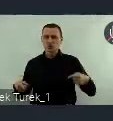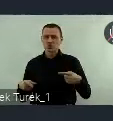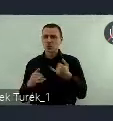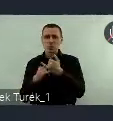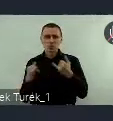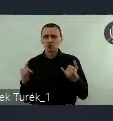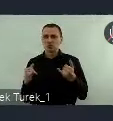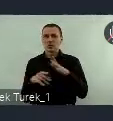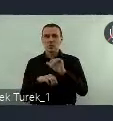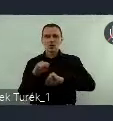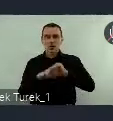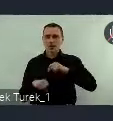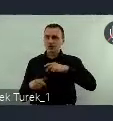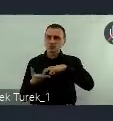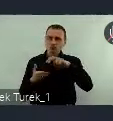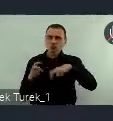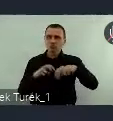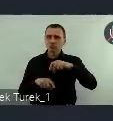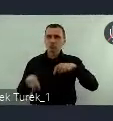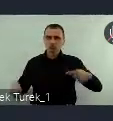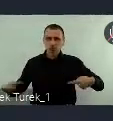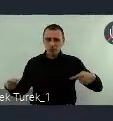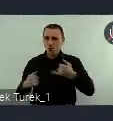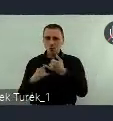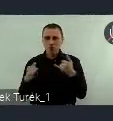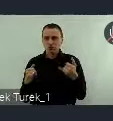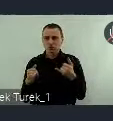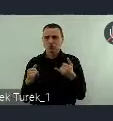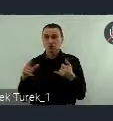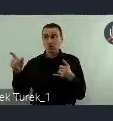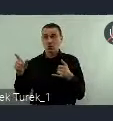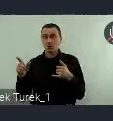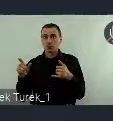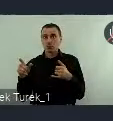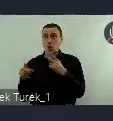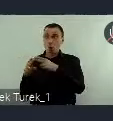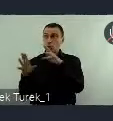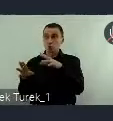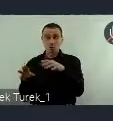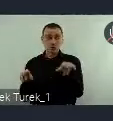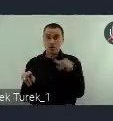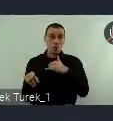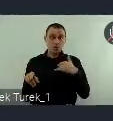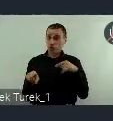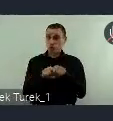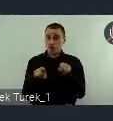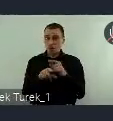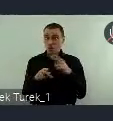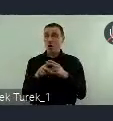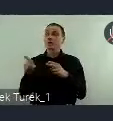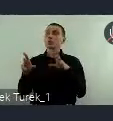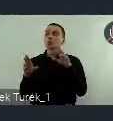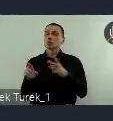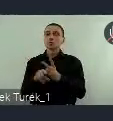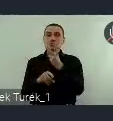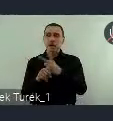niepełnosprawnych po ulicach się kręci No i oczywiście to nie jest tak że tam jest społeczeństwo bardziej schorowane jest tak samo schorowane jak nasz ale tam po prostu z dostępnością sobie